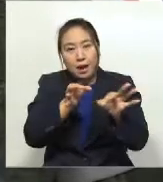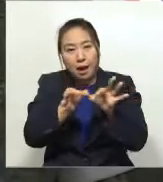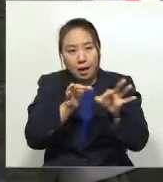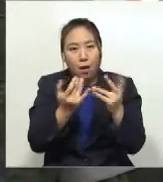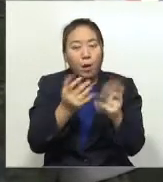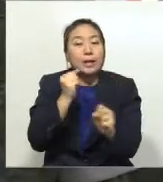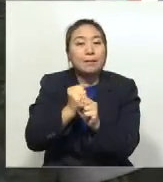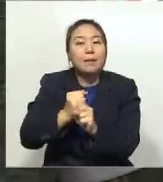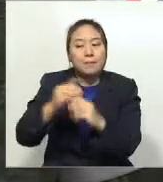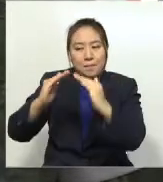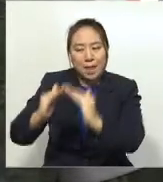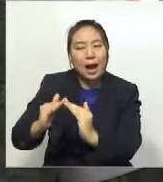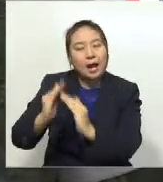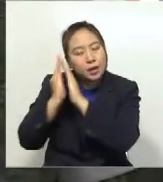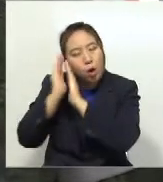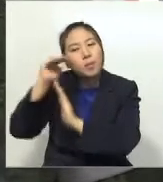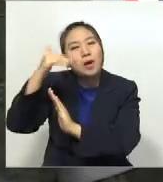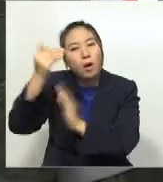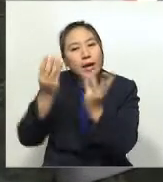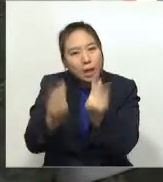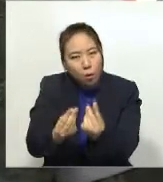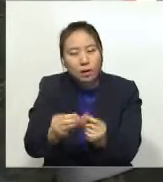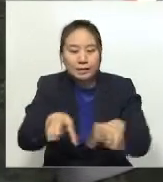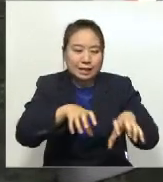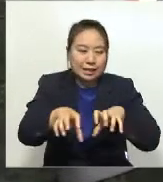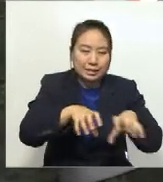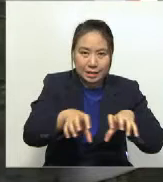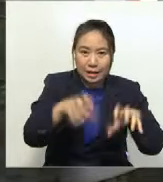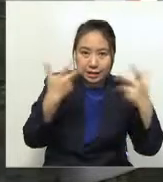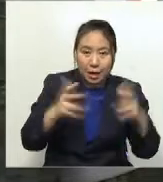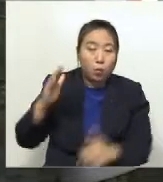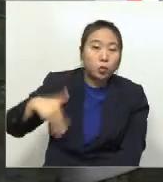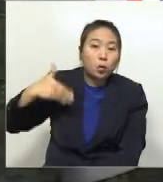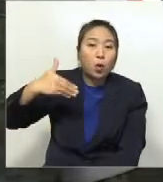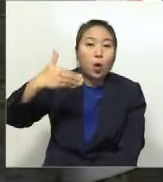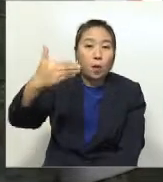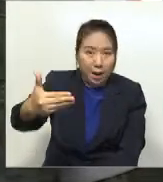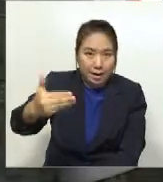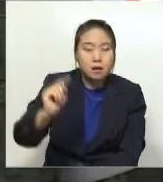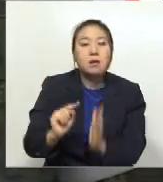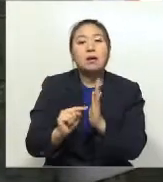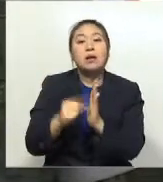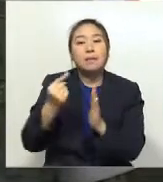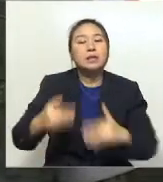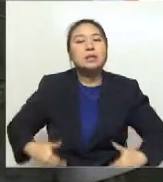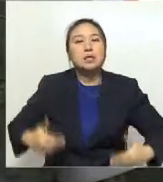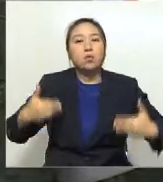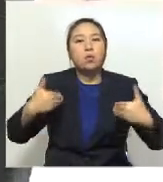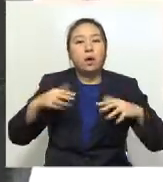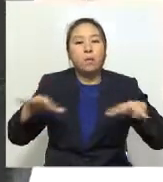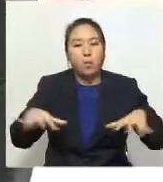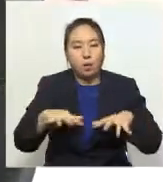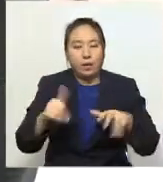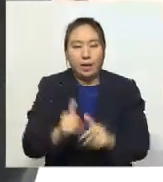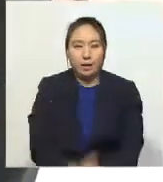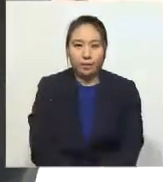วที่สุดแล้วชาวบ้านจะได้เป็นสัดส่วนแล้วต่อจากนี้ชาวบ้านจะได้เริ่มใช้ชีวิตตามปกติ